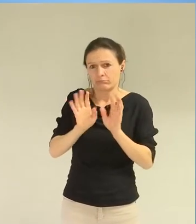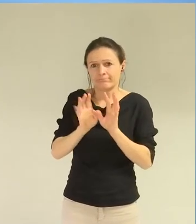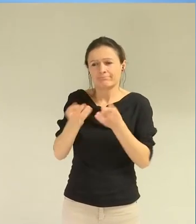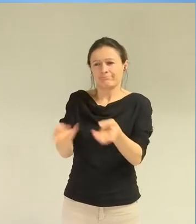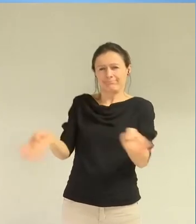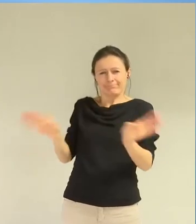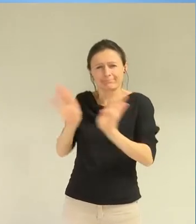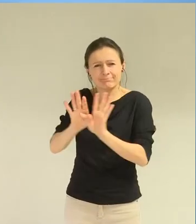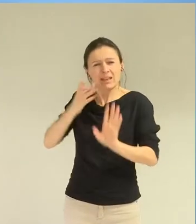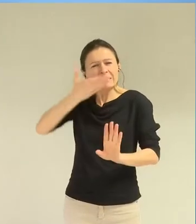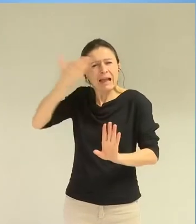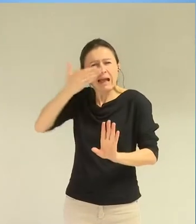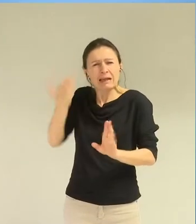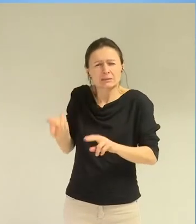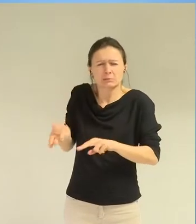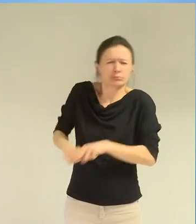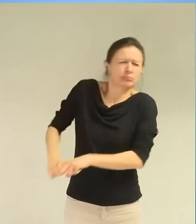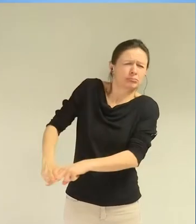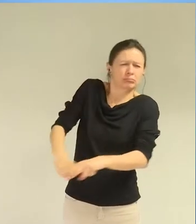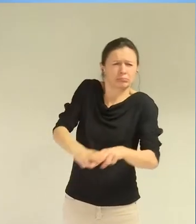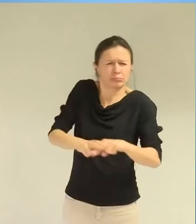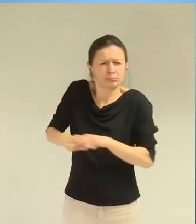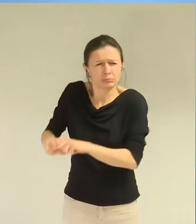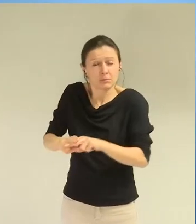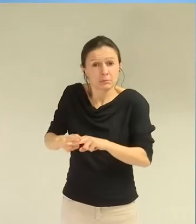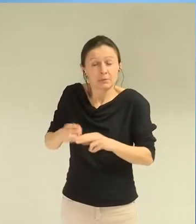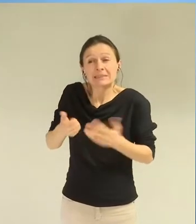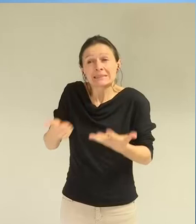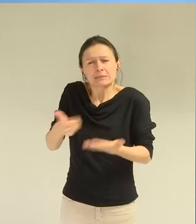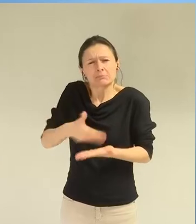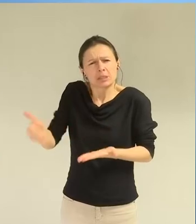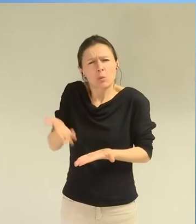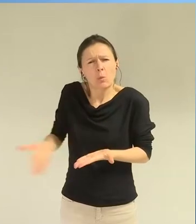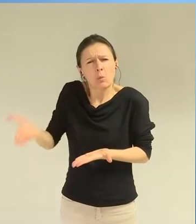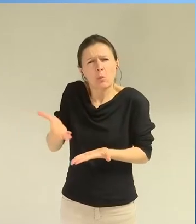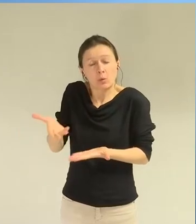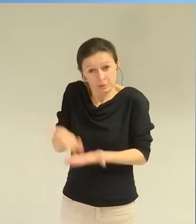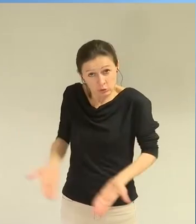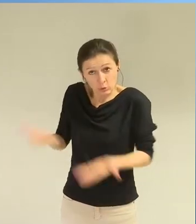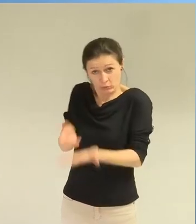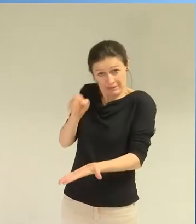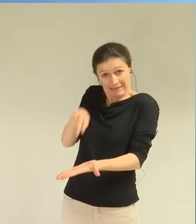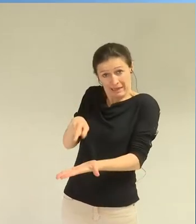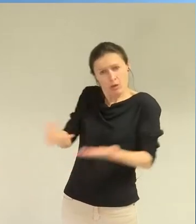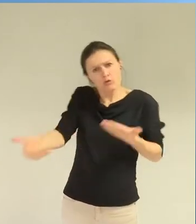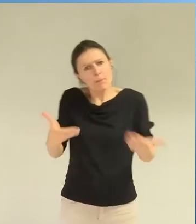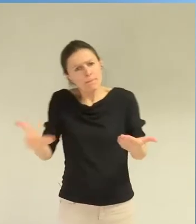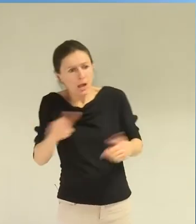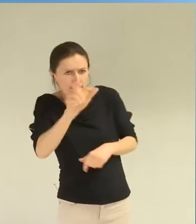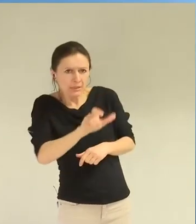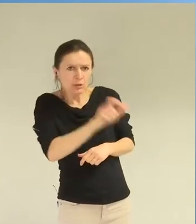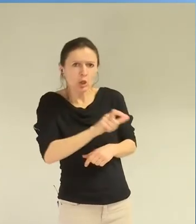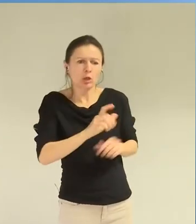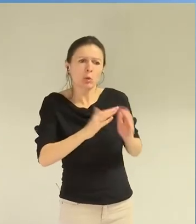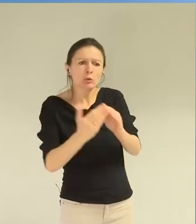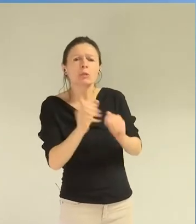juifs est ce qu'on veut dénoncer du sort qui serait réservé à telle ou telle communauté dans la france d'aujourd'hui